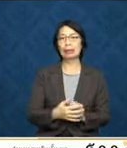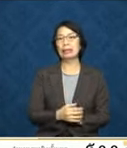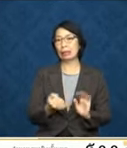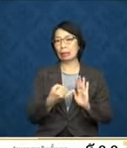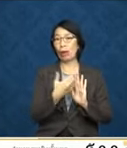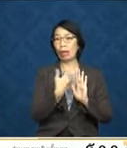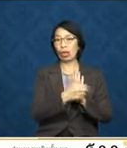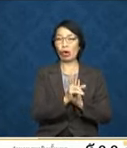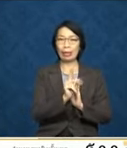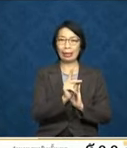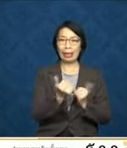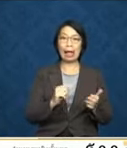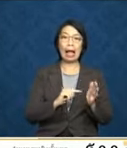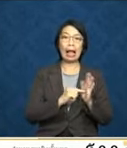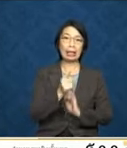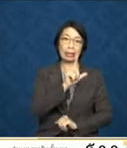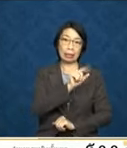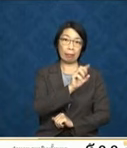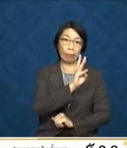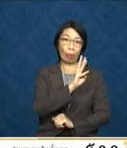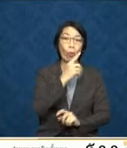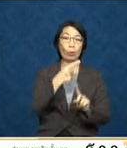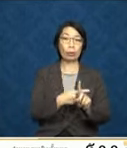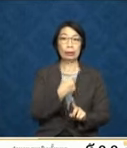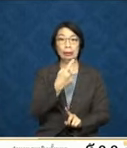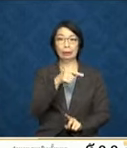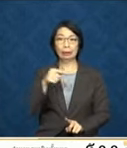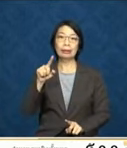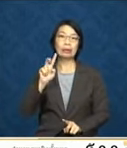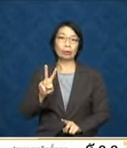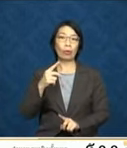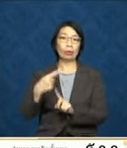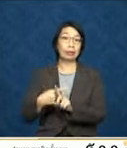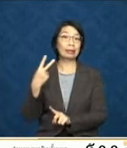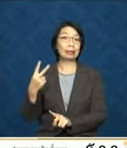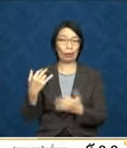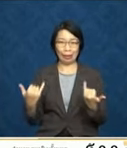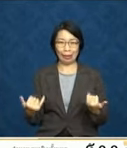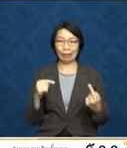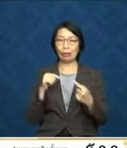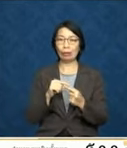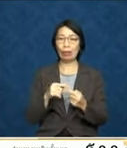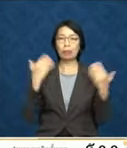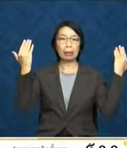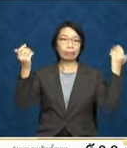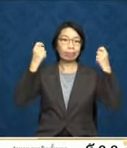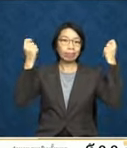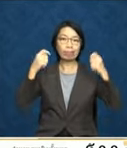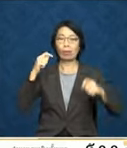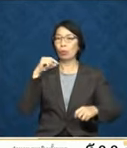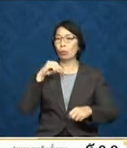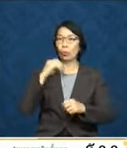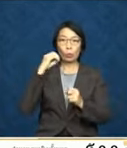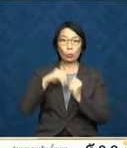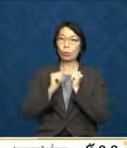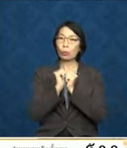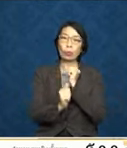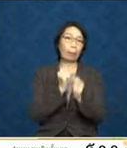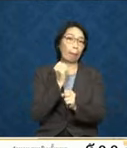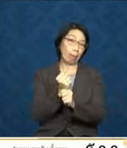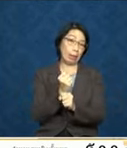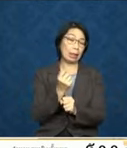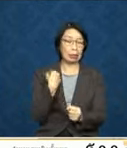แก่นเริ่มตั้งแต่วันที่26มกราคมถึงวันที่2กุมภาพันธ์ซึ่งเป็นงานเทศกาลประจำปีค่ะภายในงานมีทั้งสินค้าท